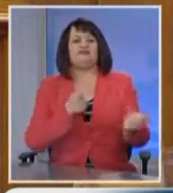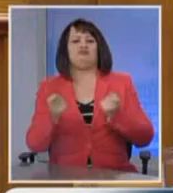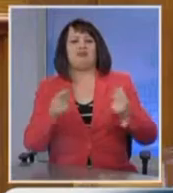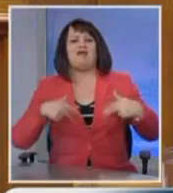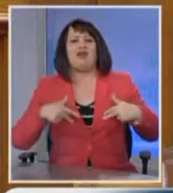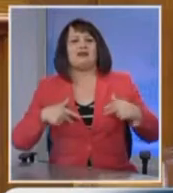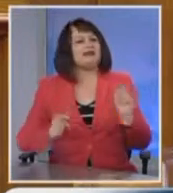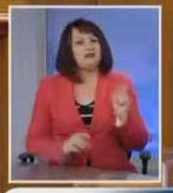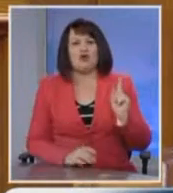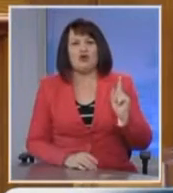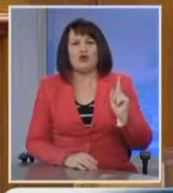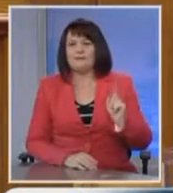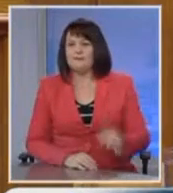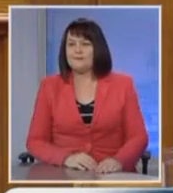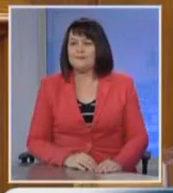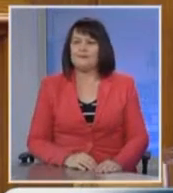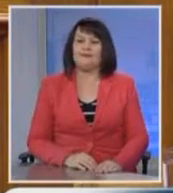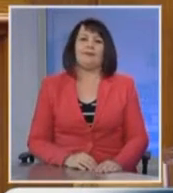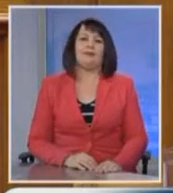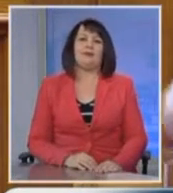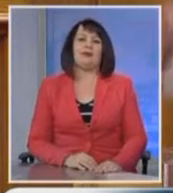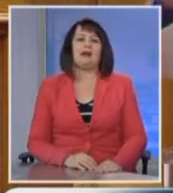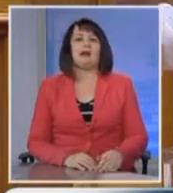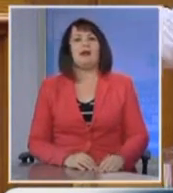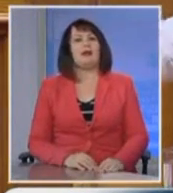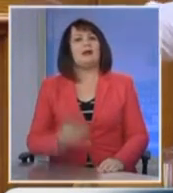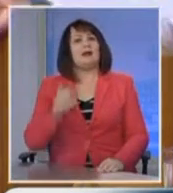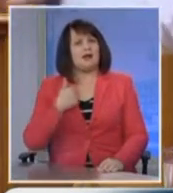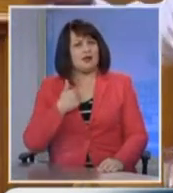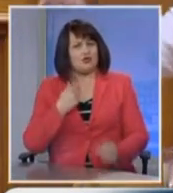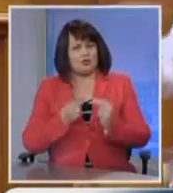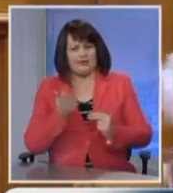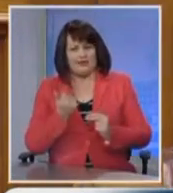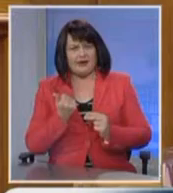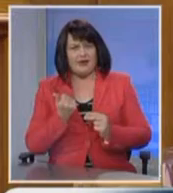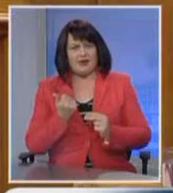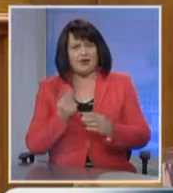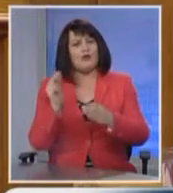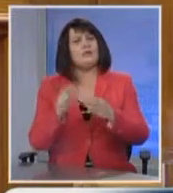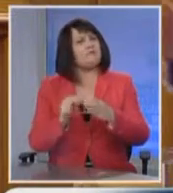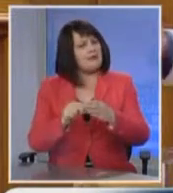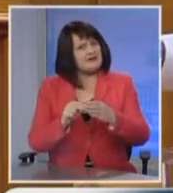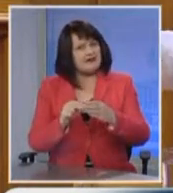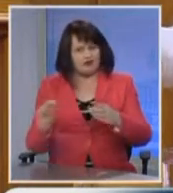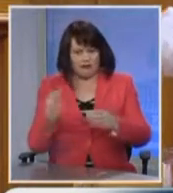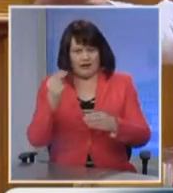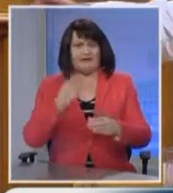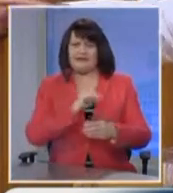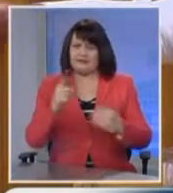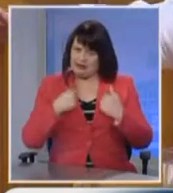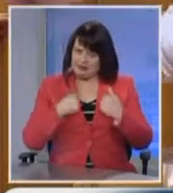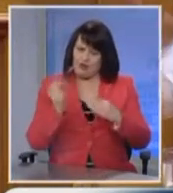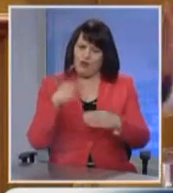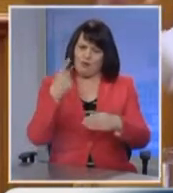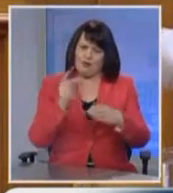αυτό επομένως δεν έχω κανένα πρόβλημα να ψηφίσω, να μην είμαι βουλευτής στις επόμενες εκλογές. Αλλά εδώ να προσθέσω